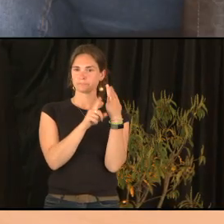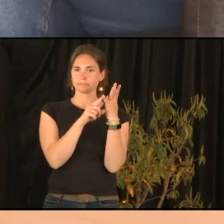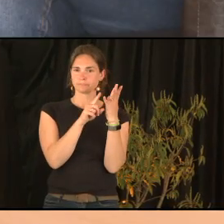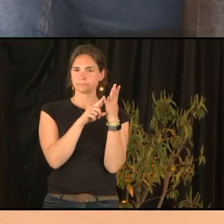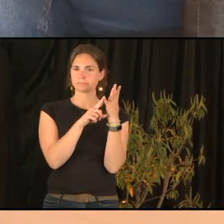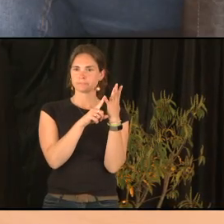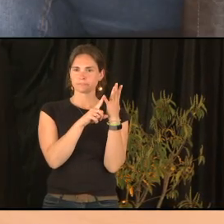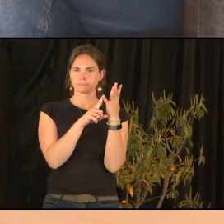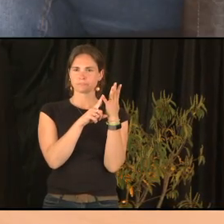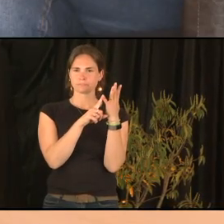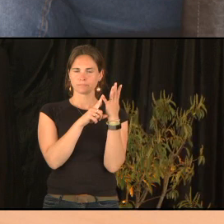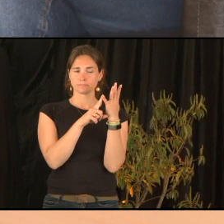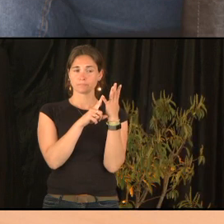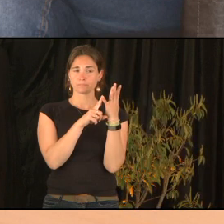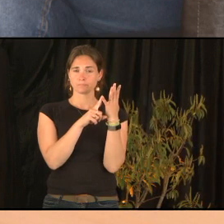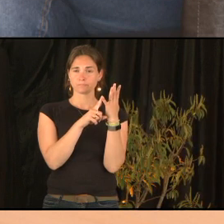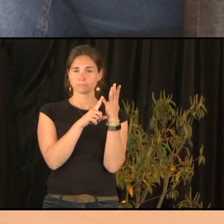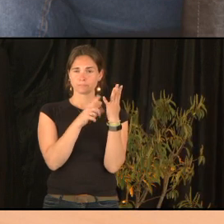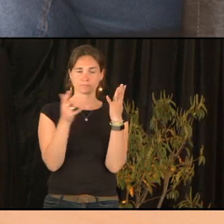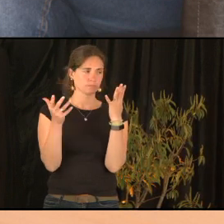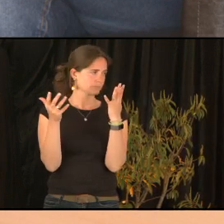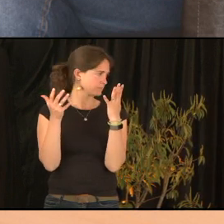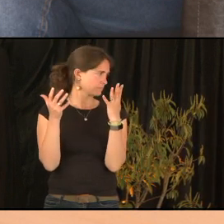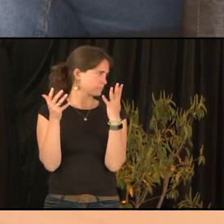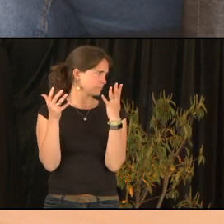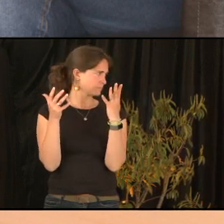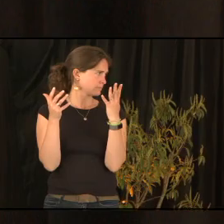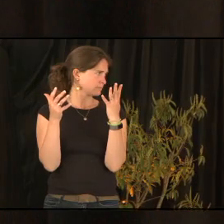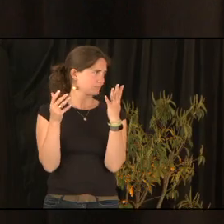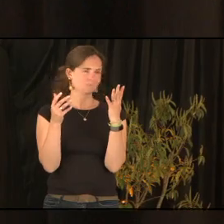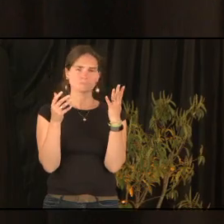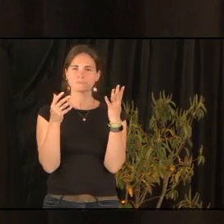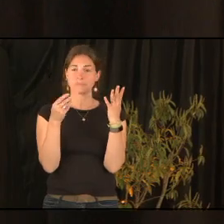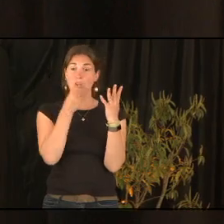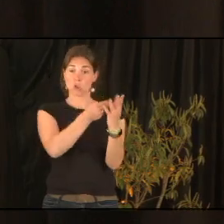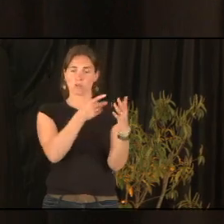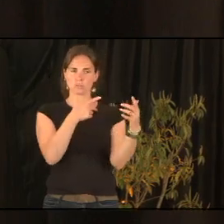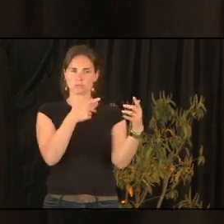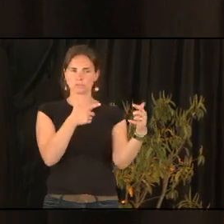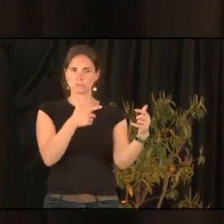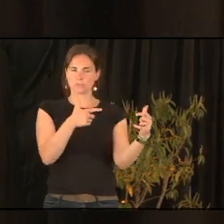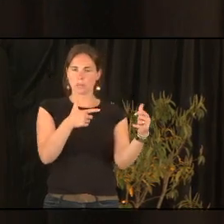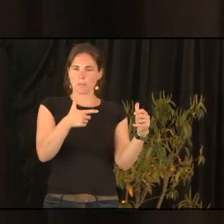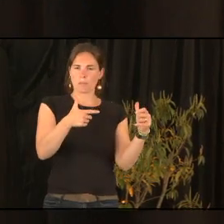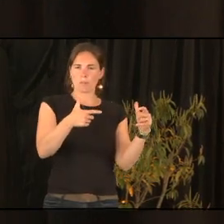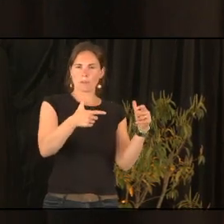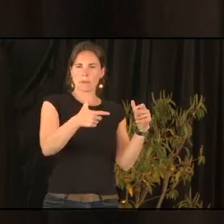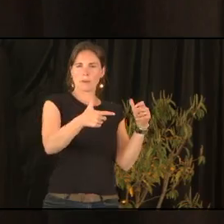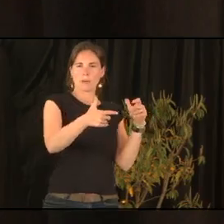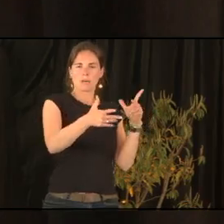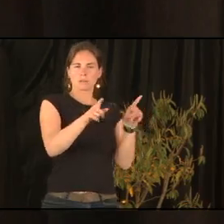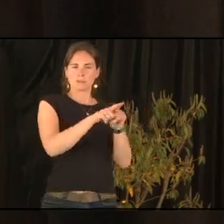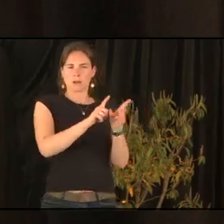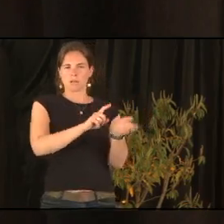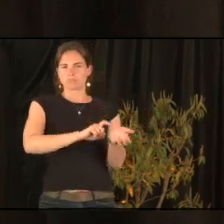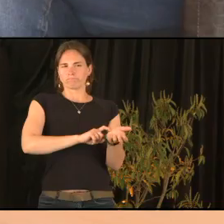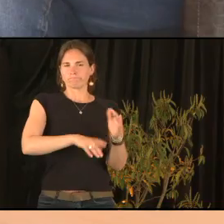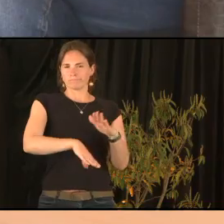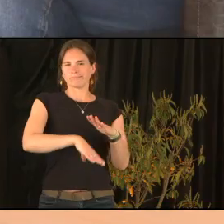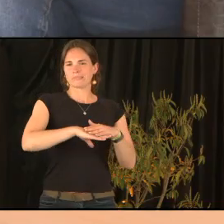Et ce qui va d'ailleurs... Exacerber les tensions. Exacerber aussi les tensions, ce manque